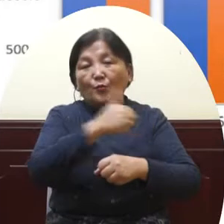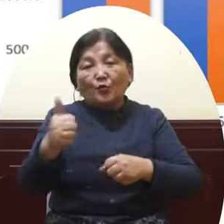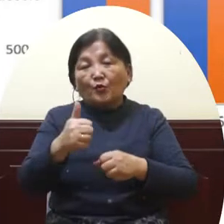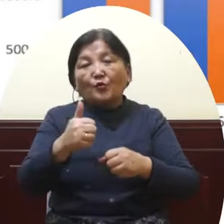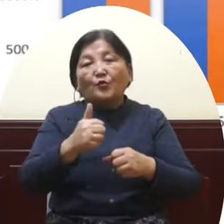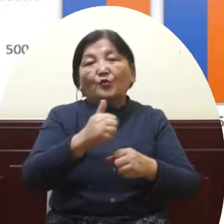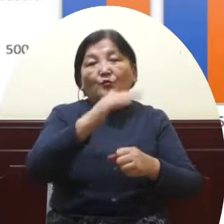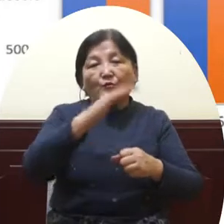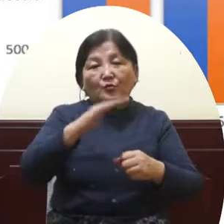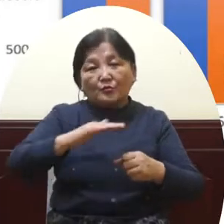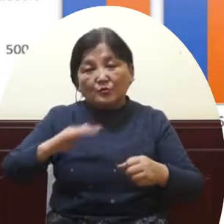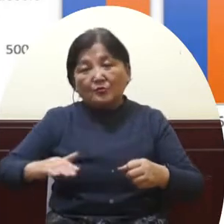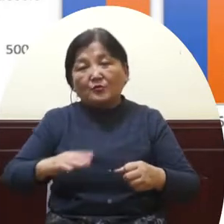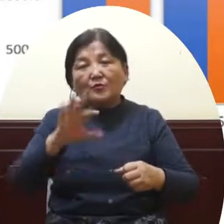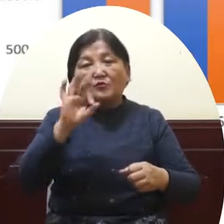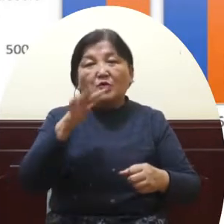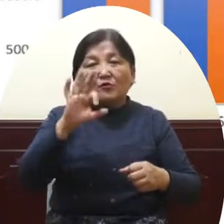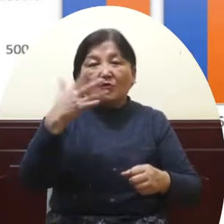Сонгогчдын тоо жил бүр өсөд байгаа.